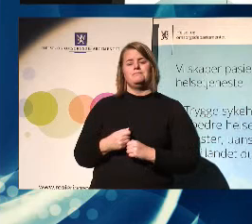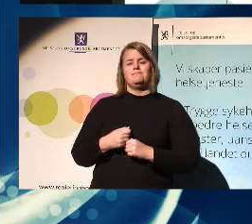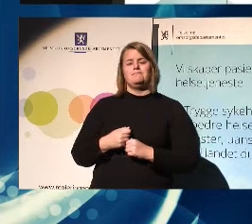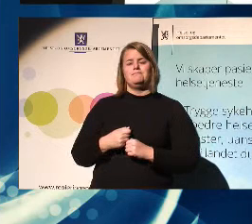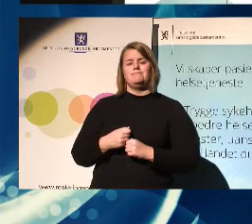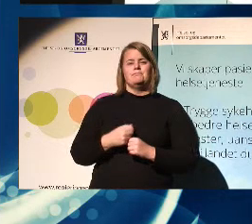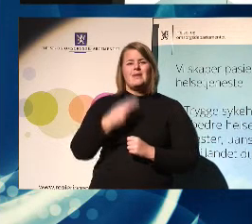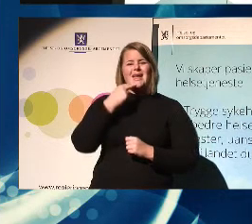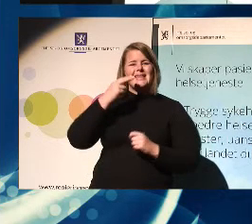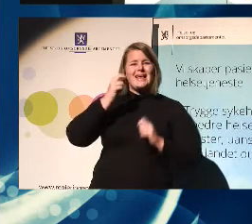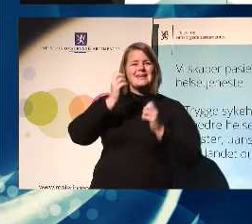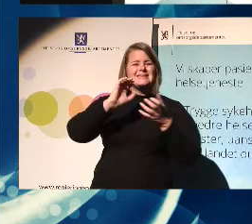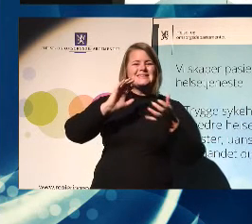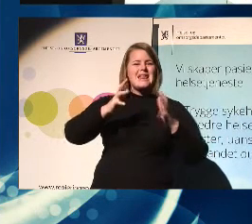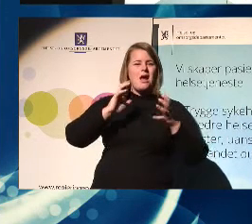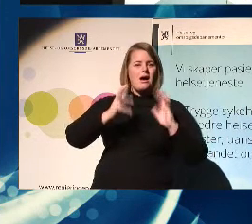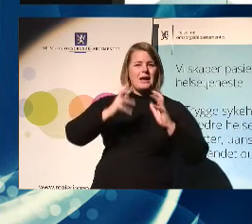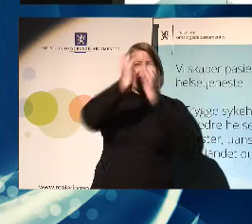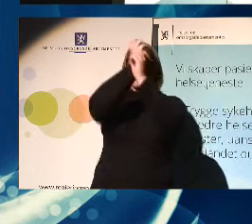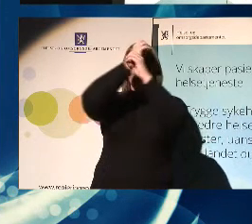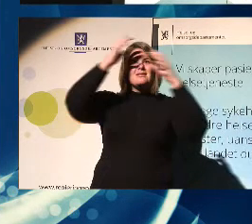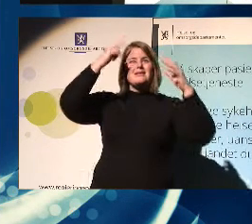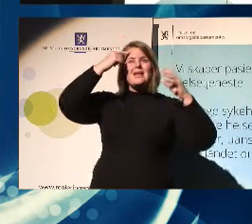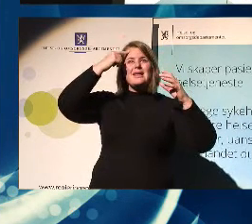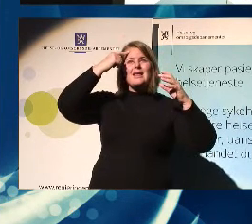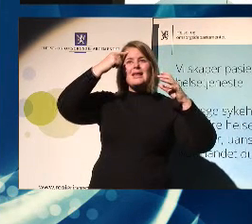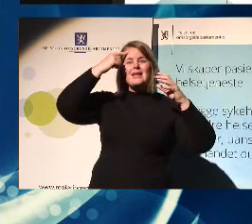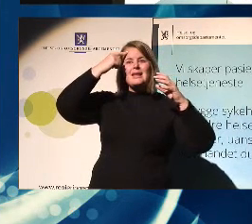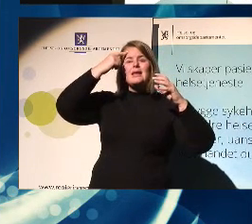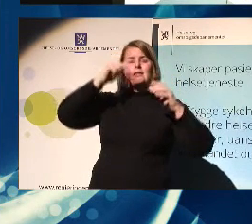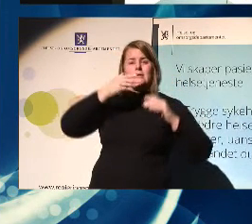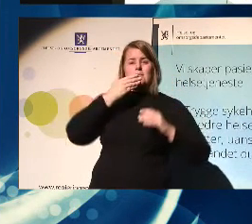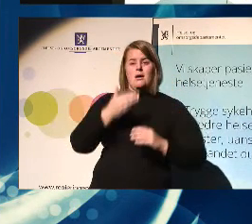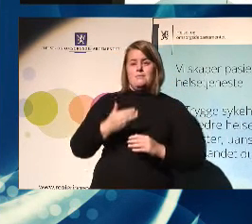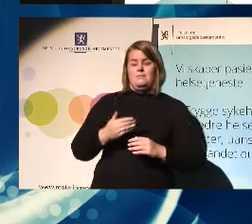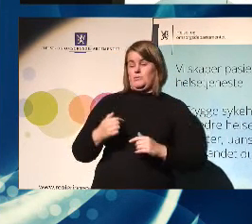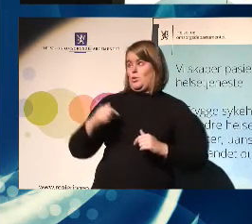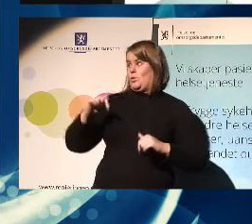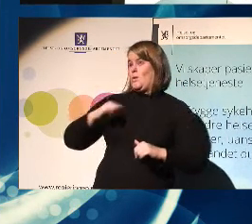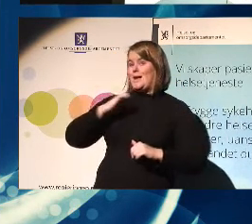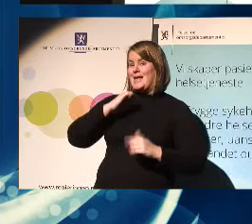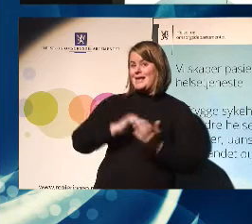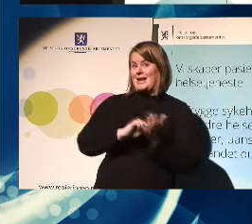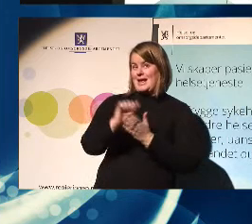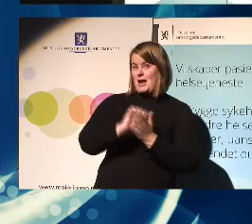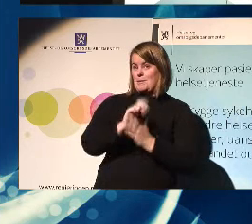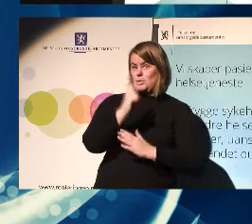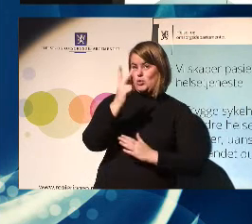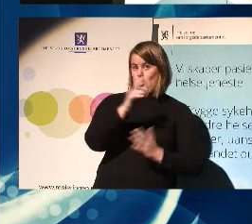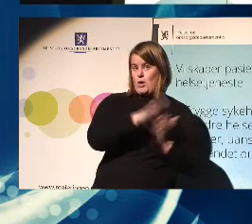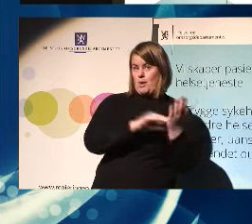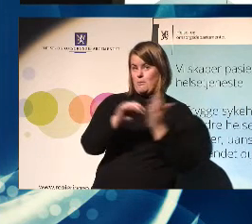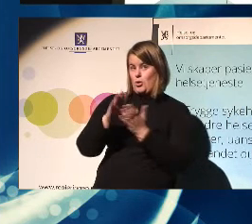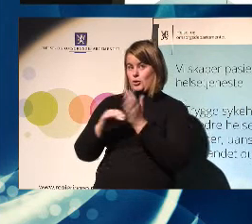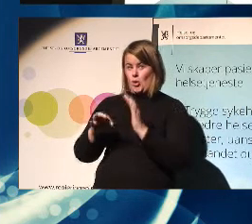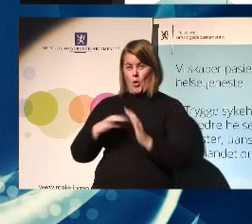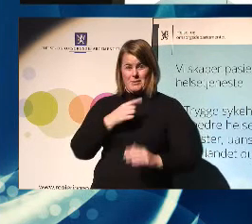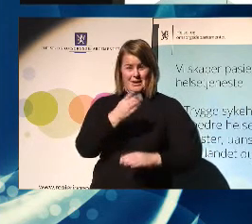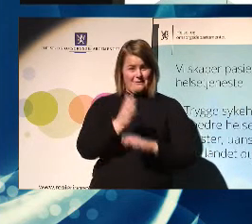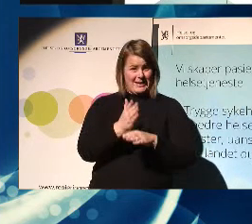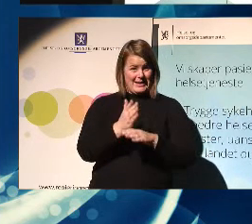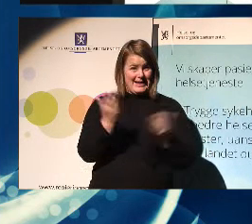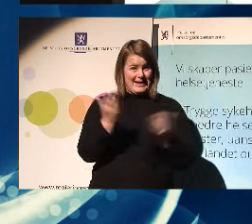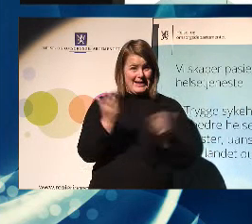Scenarietenkning kjempebra. Dette total egenreklame for to rapporter som jeg veldig gjerne håper at mange av dere har lest og vil lese. Den